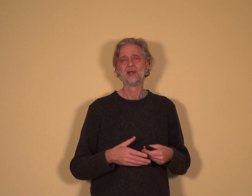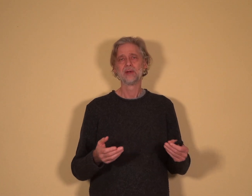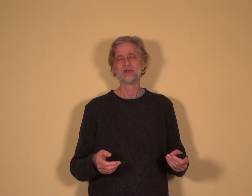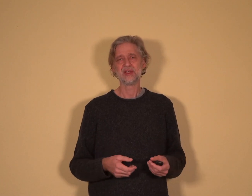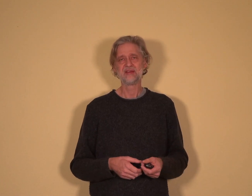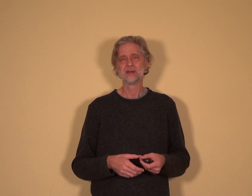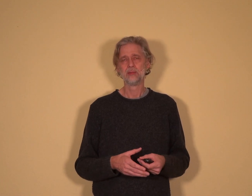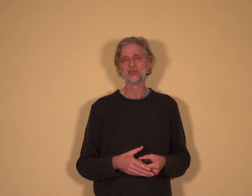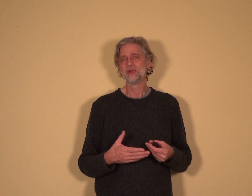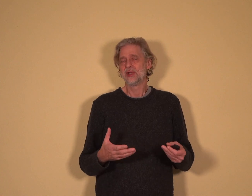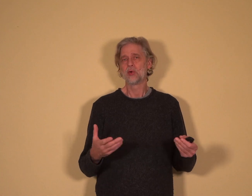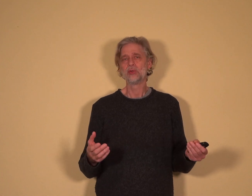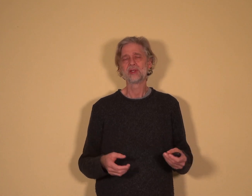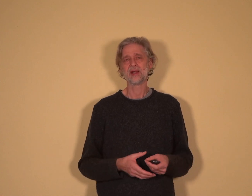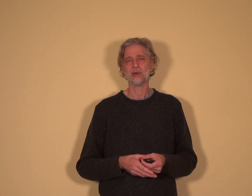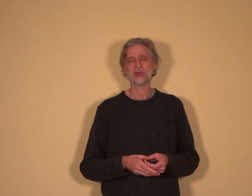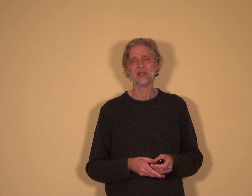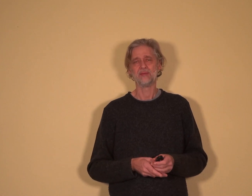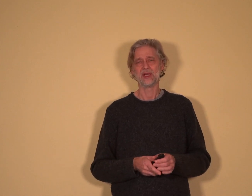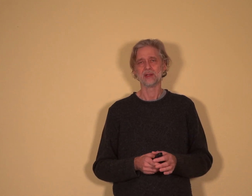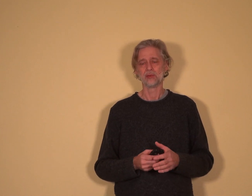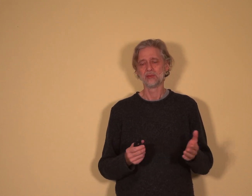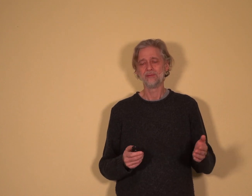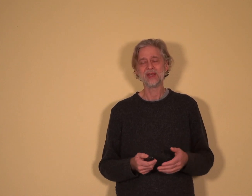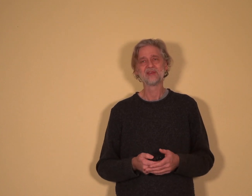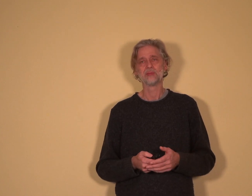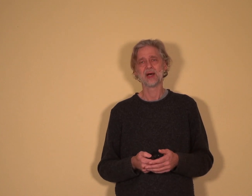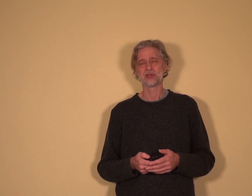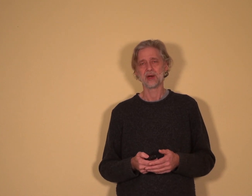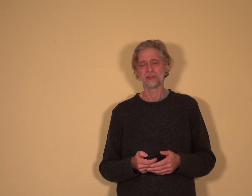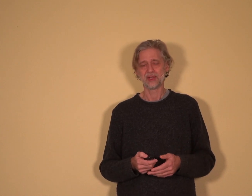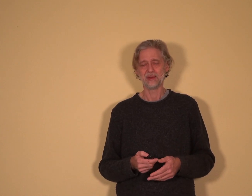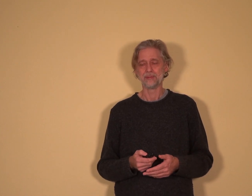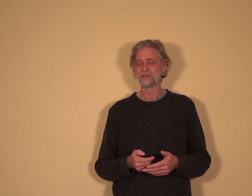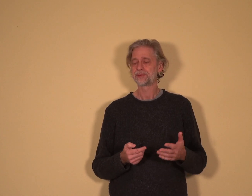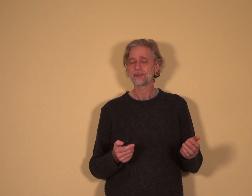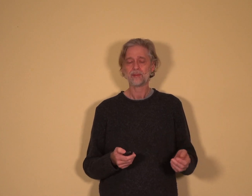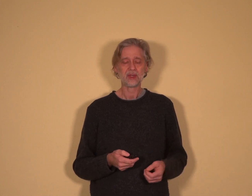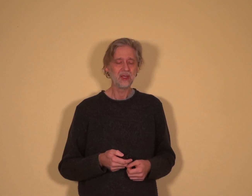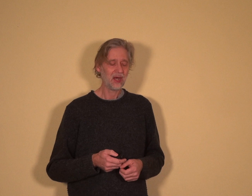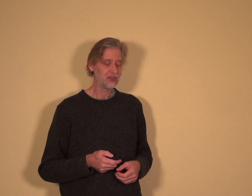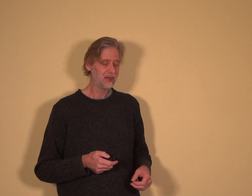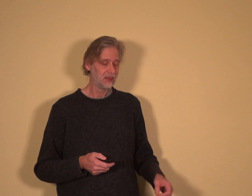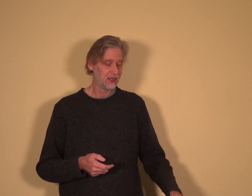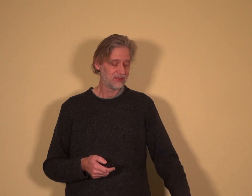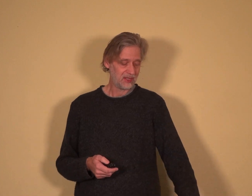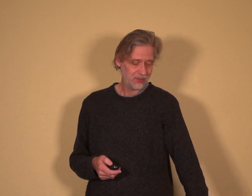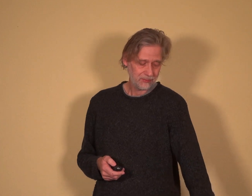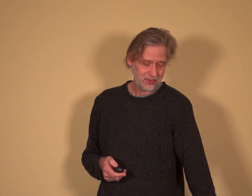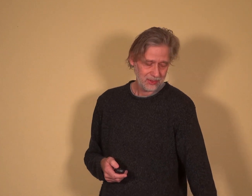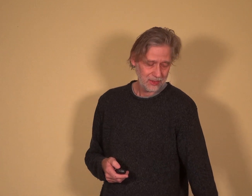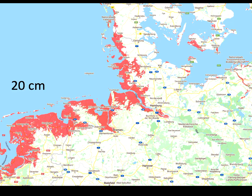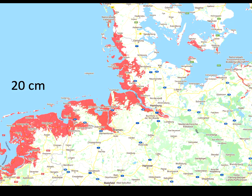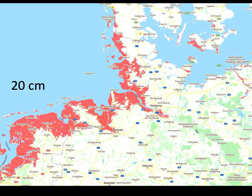unter. Und diese Inseln müssen im Grunde dann aufgegeben werden und werden zum Teil schon aufgegeben. Also hier sehen